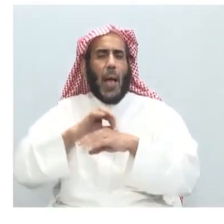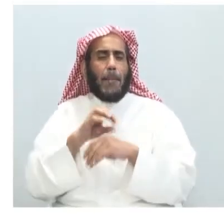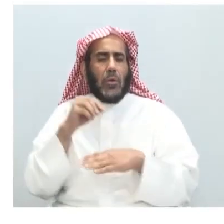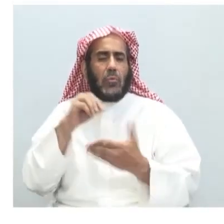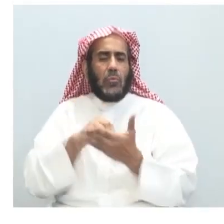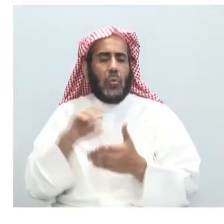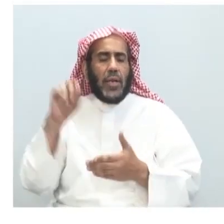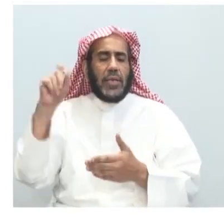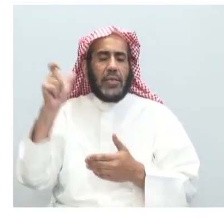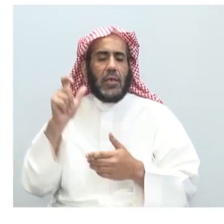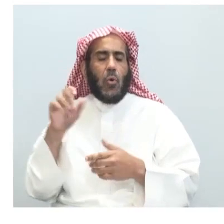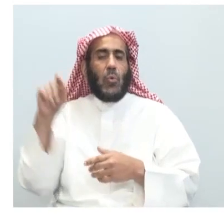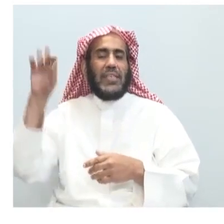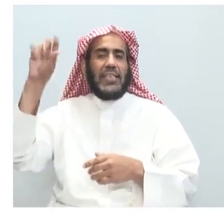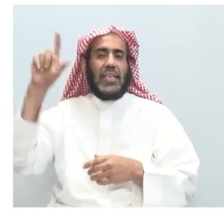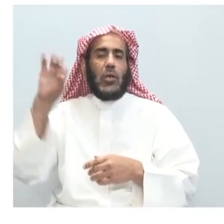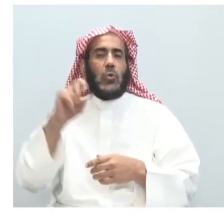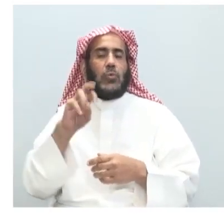سيوجد